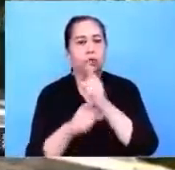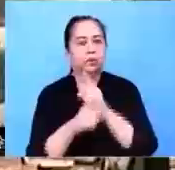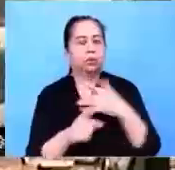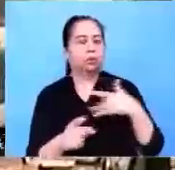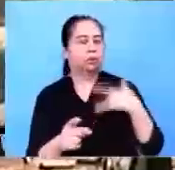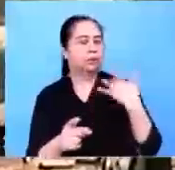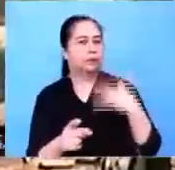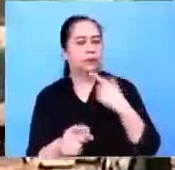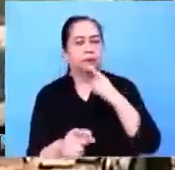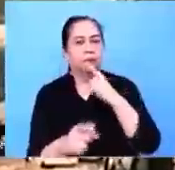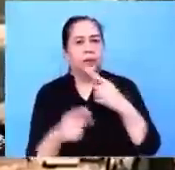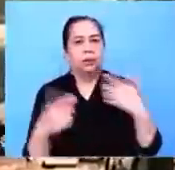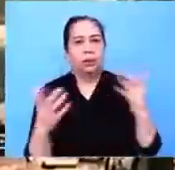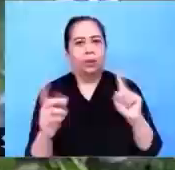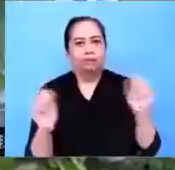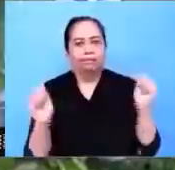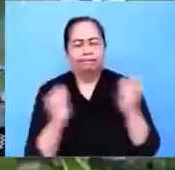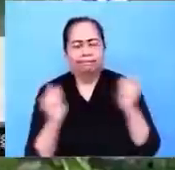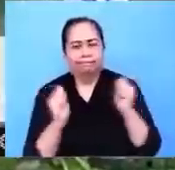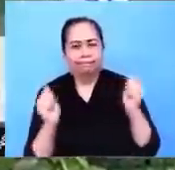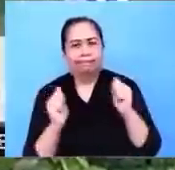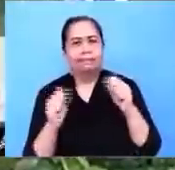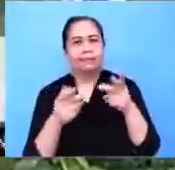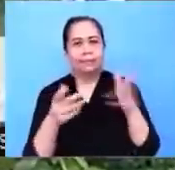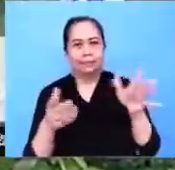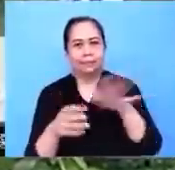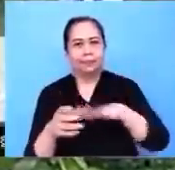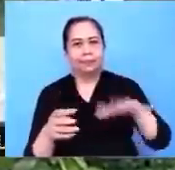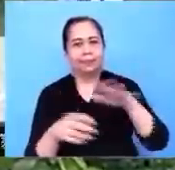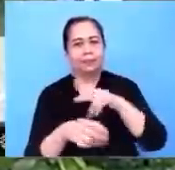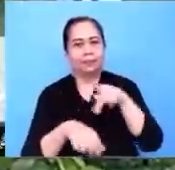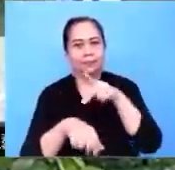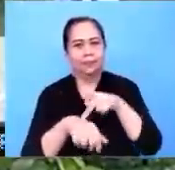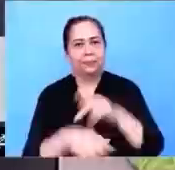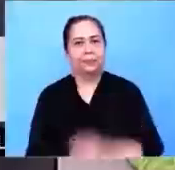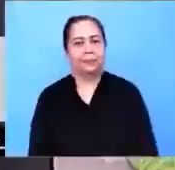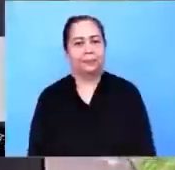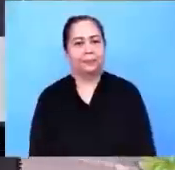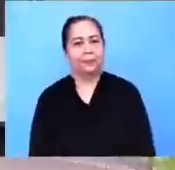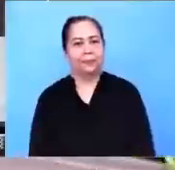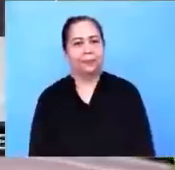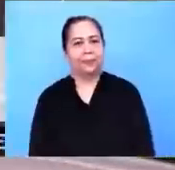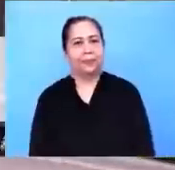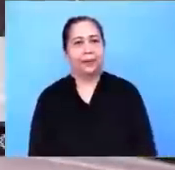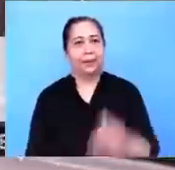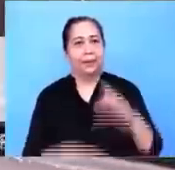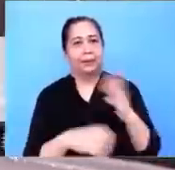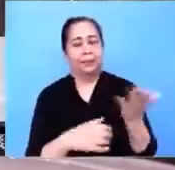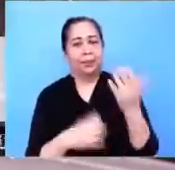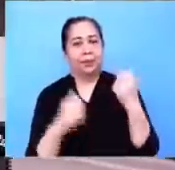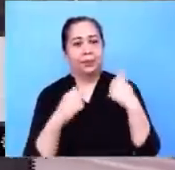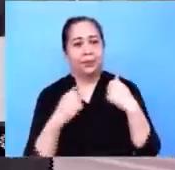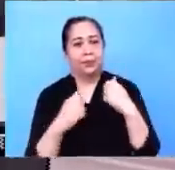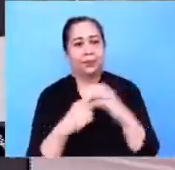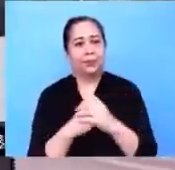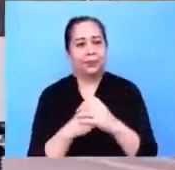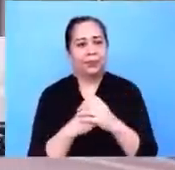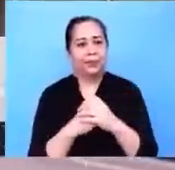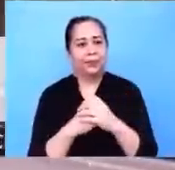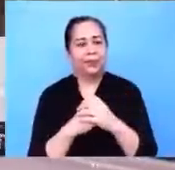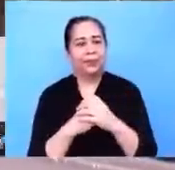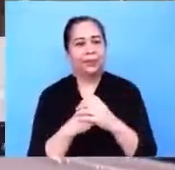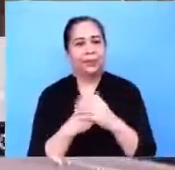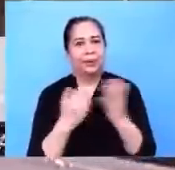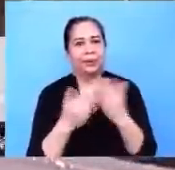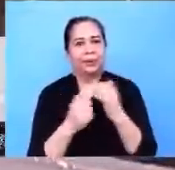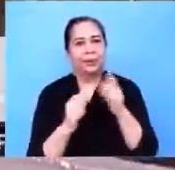na ang paglamig ng panahon sa buong bansa. Agligo sa madaling araw, halos mapapasok